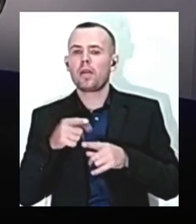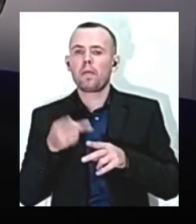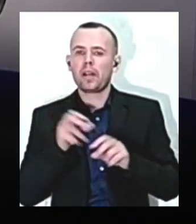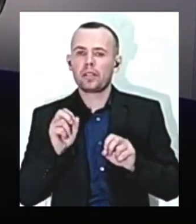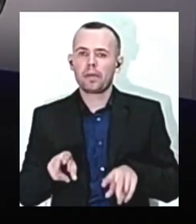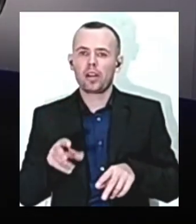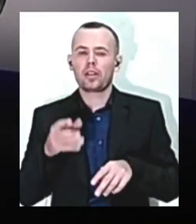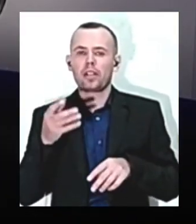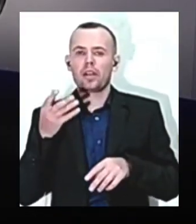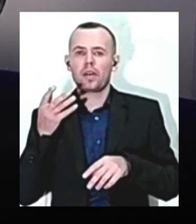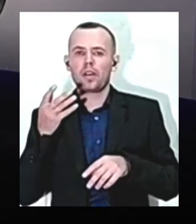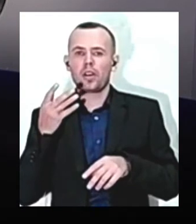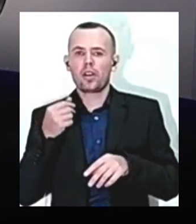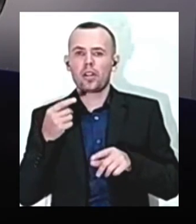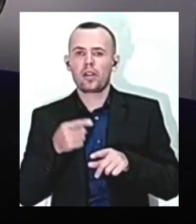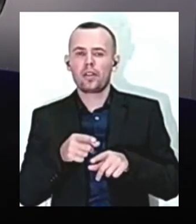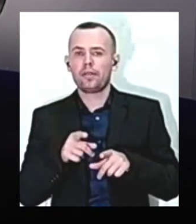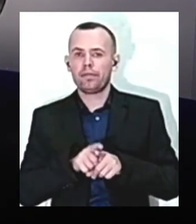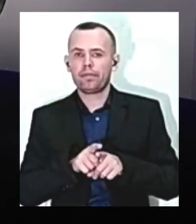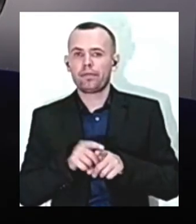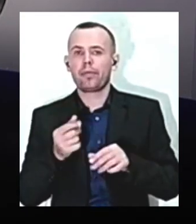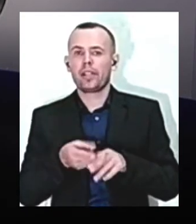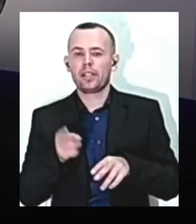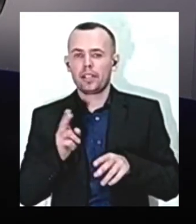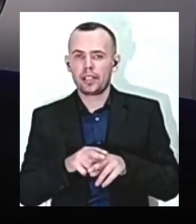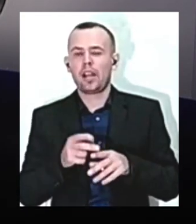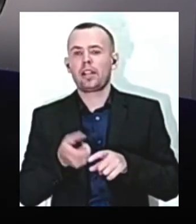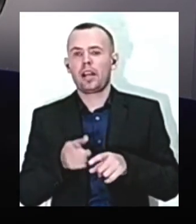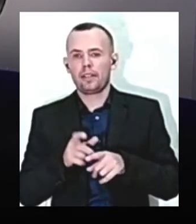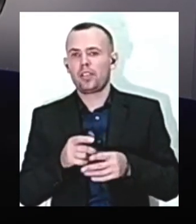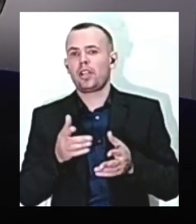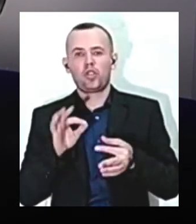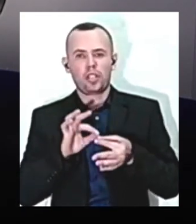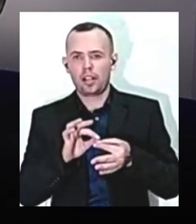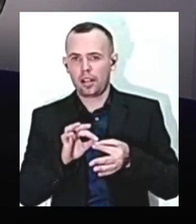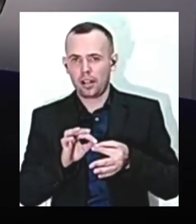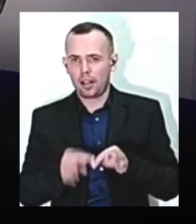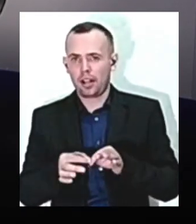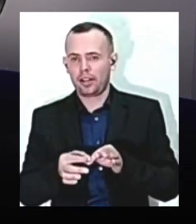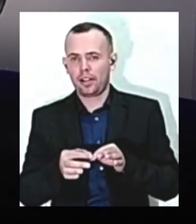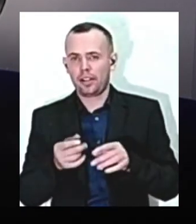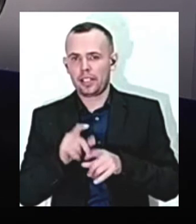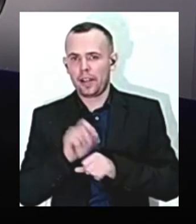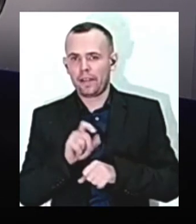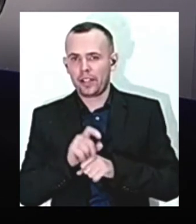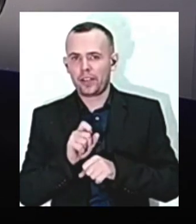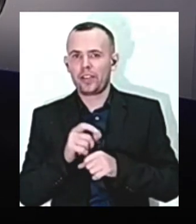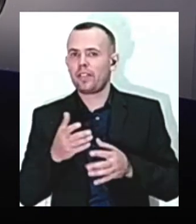прав також була задоволена. І це надзвичайно складне завдання. завдання. Його вирішувати